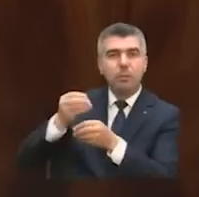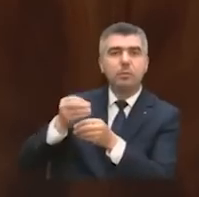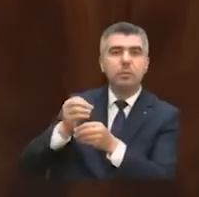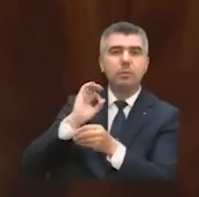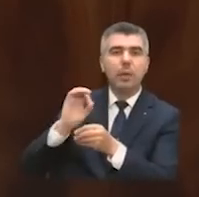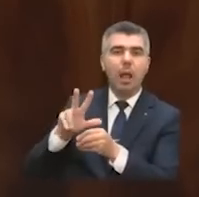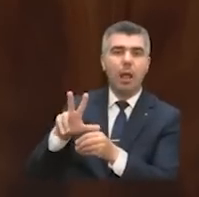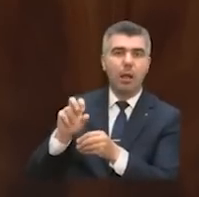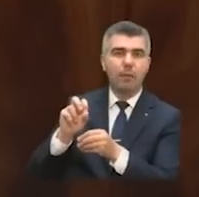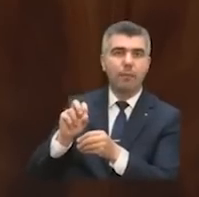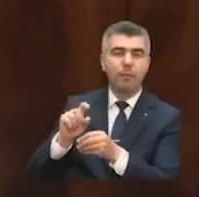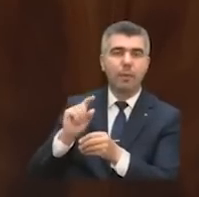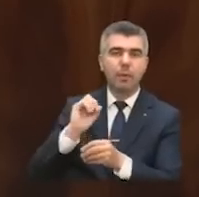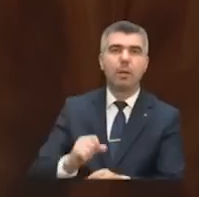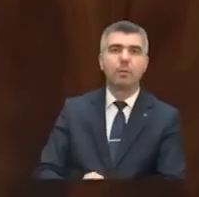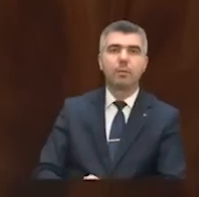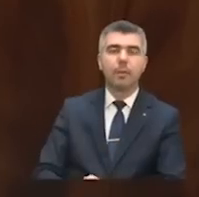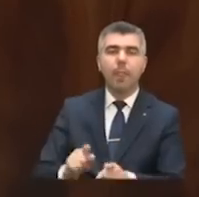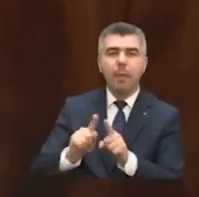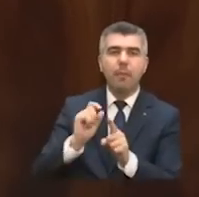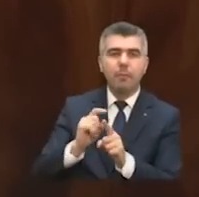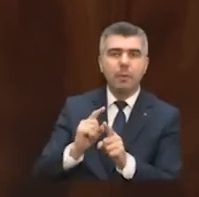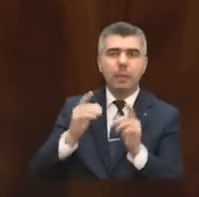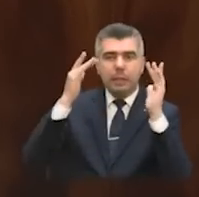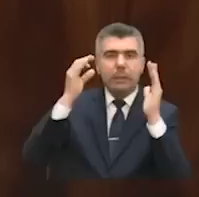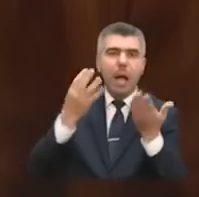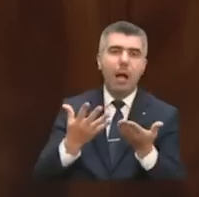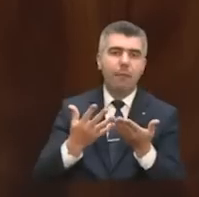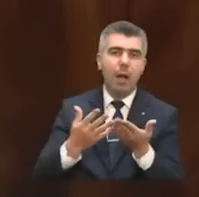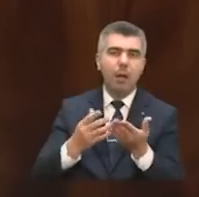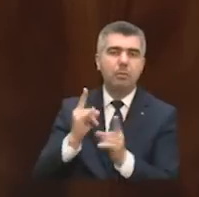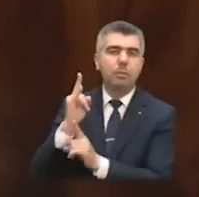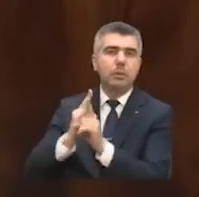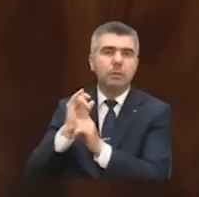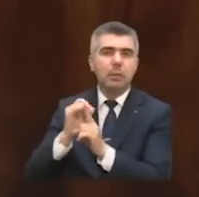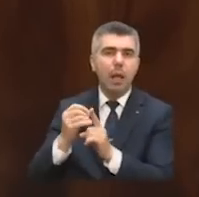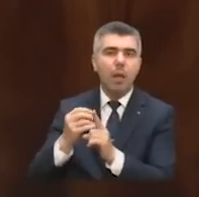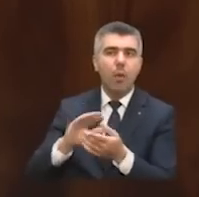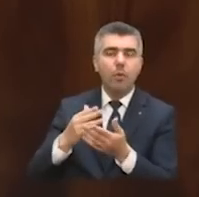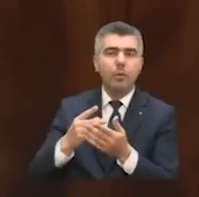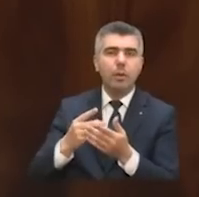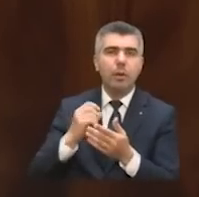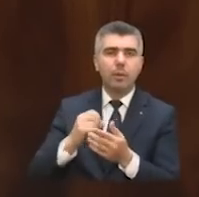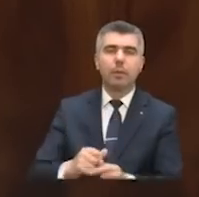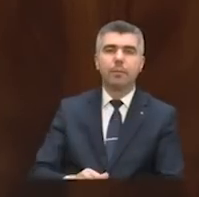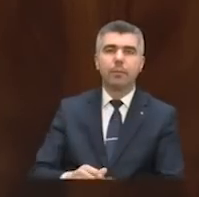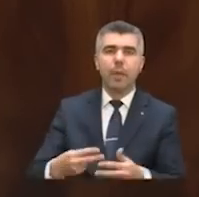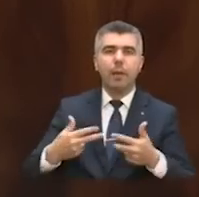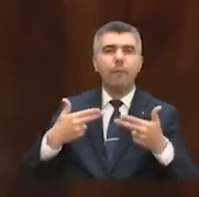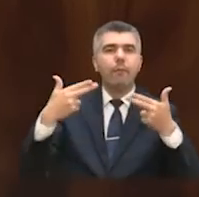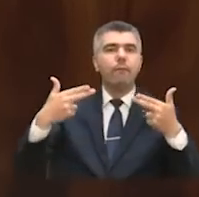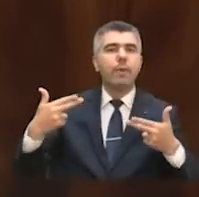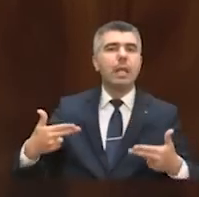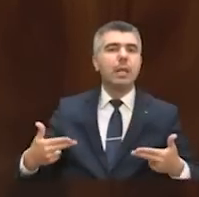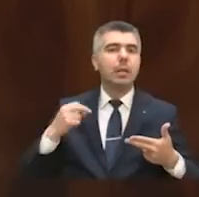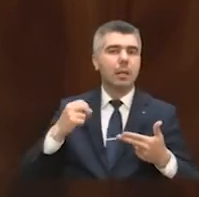الامباورمنت، من خلال التمكن من الموروث الثقافي التاريخي والفني ديال بلادنا. دونك اي طالب غادي